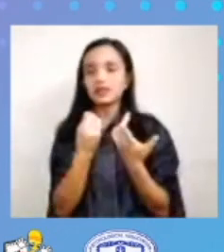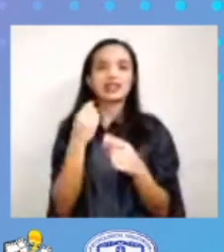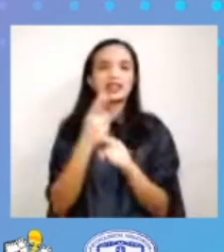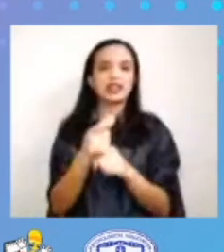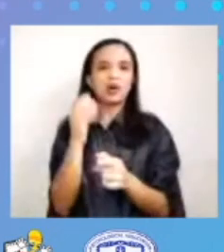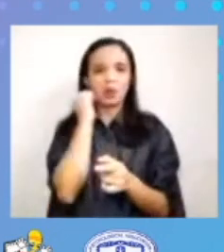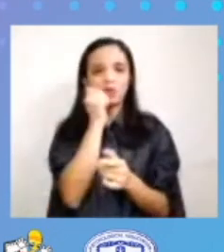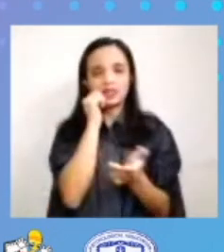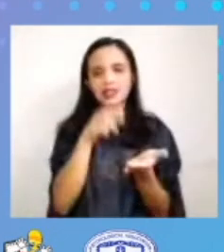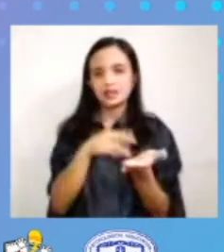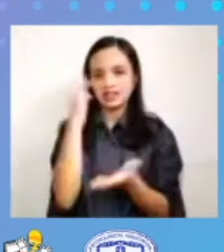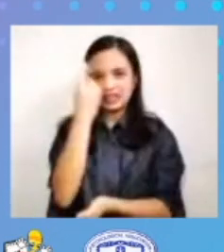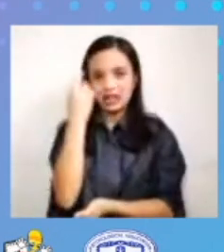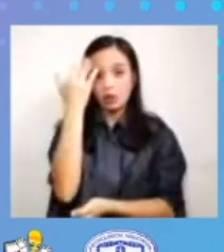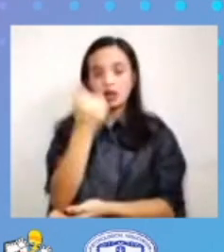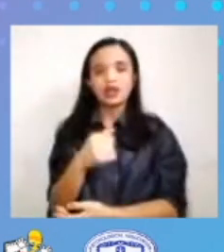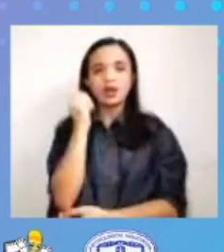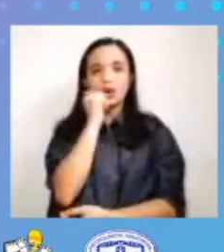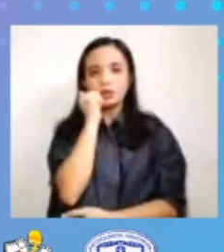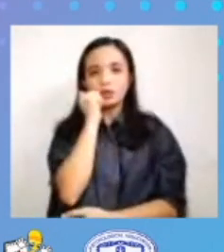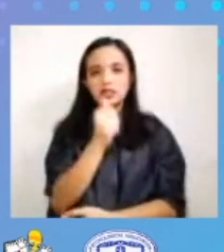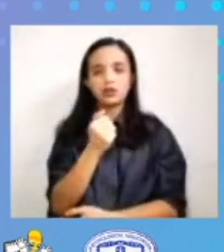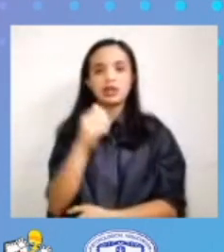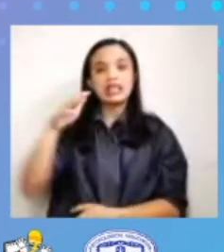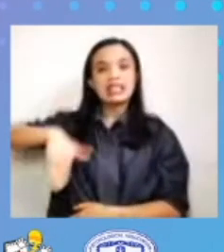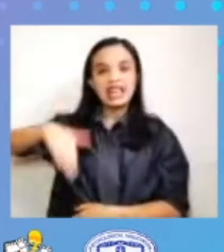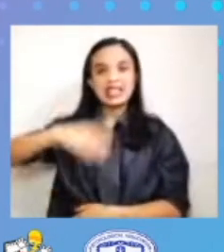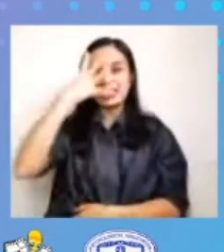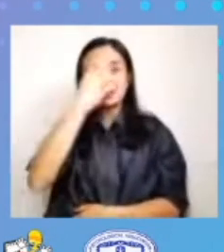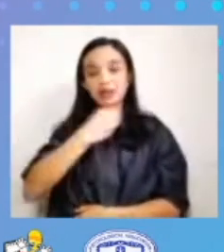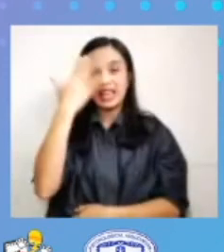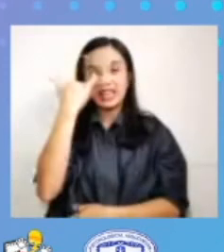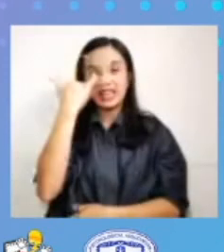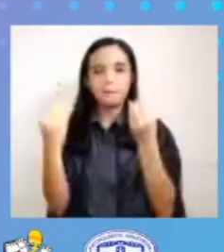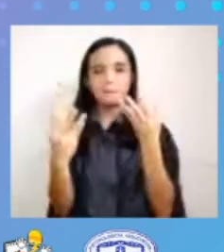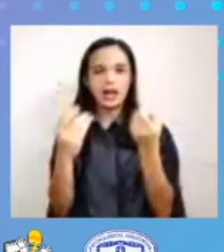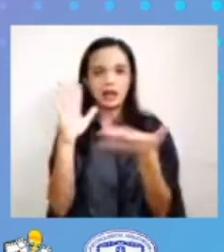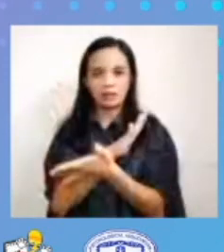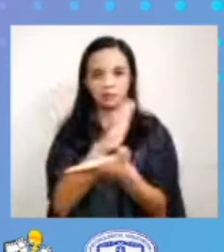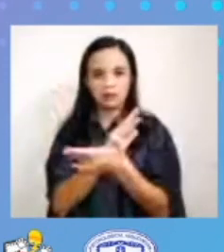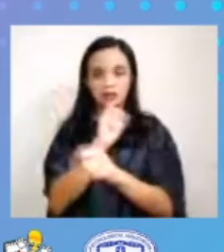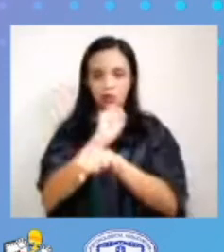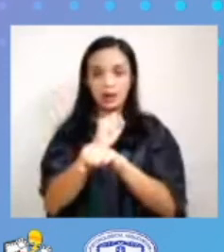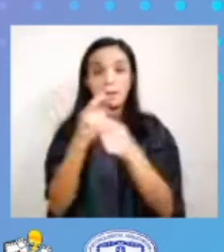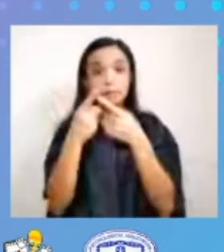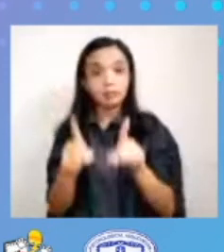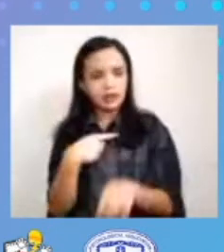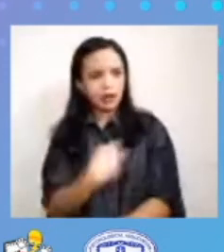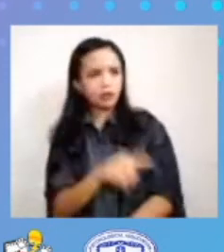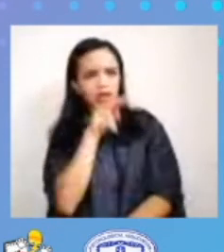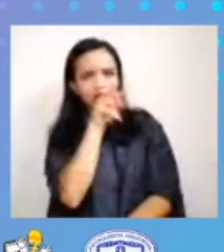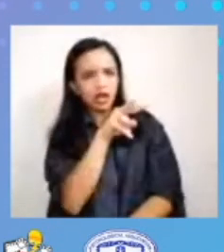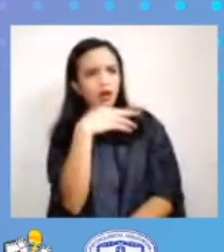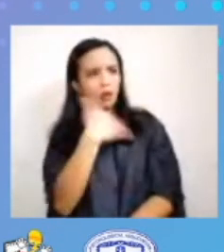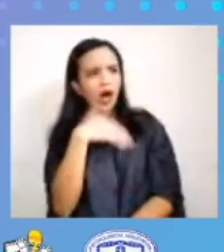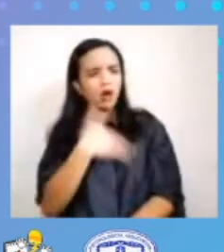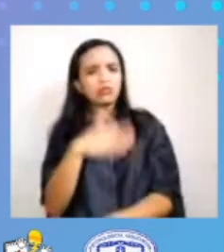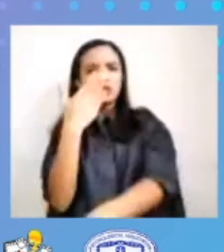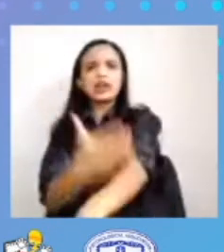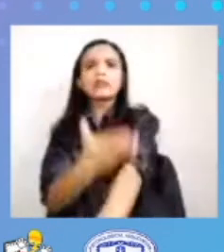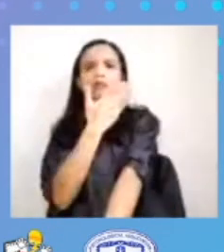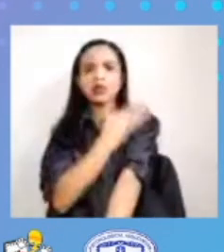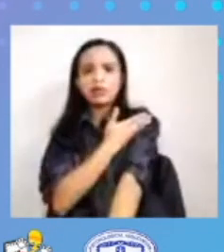sa influensya ng aking pamilya. Totoo yan, totoo yan. You know, my children, they're into sports also. Kasi yung tatlong